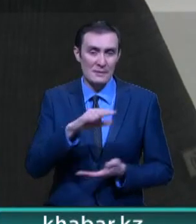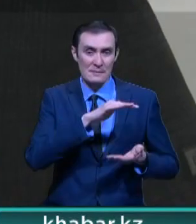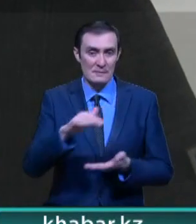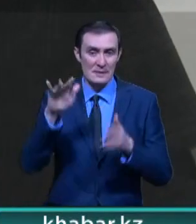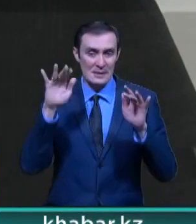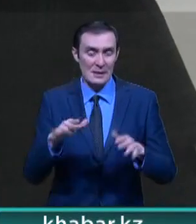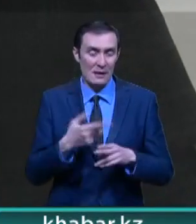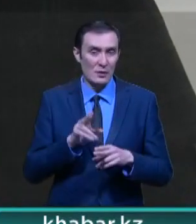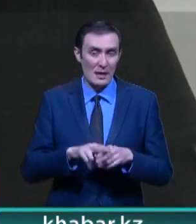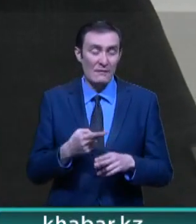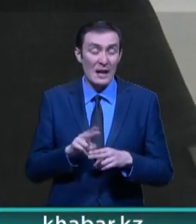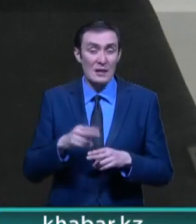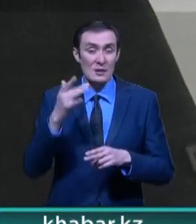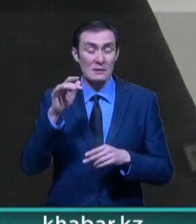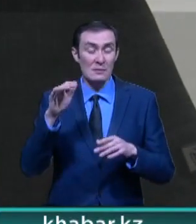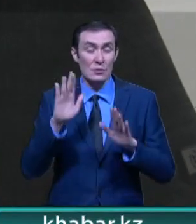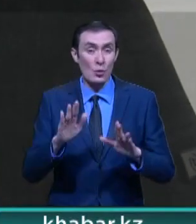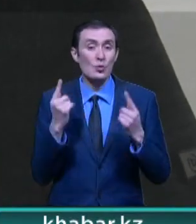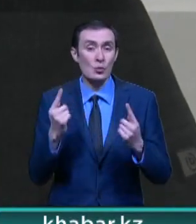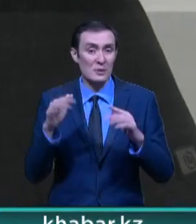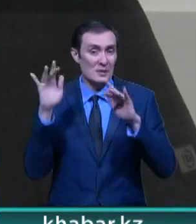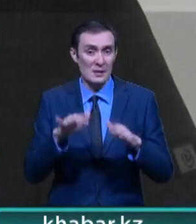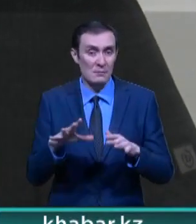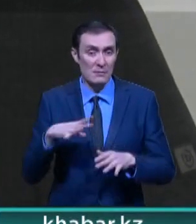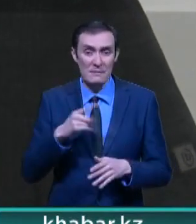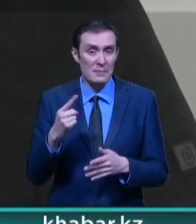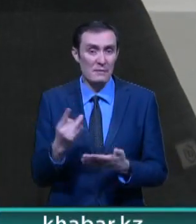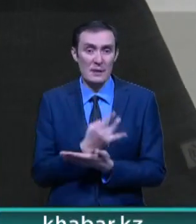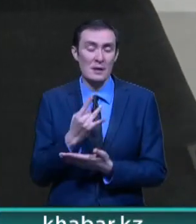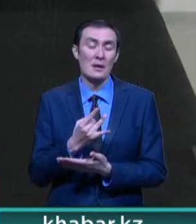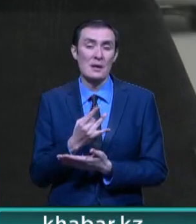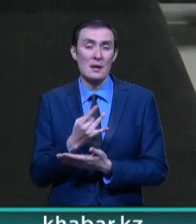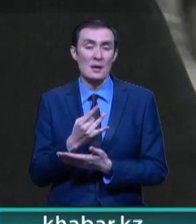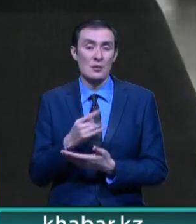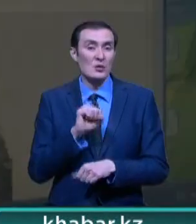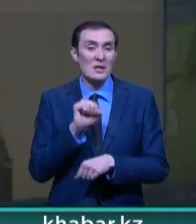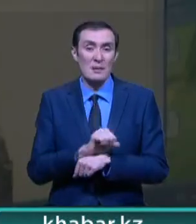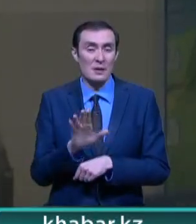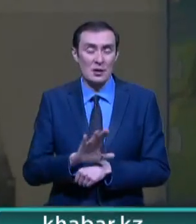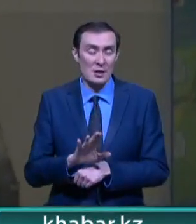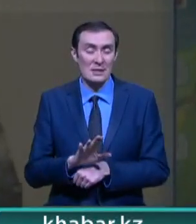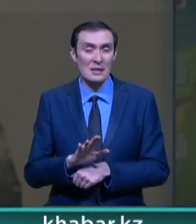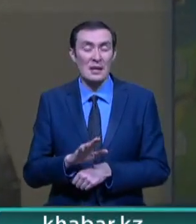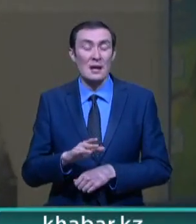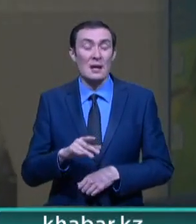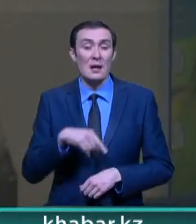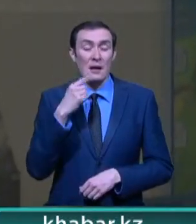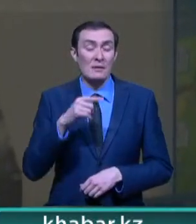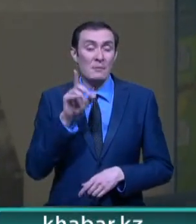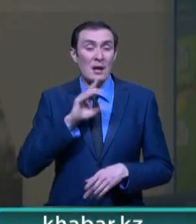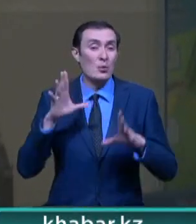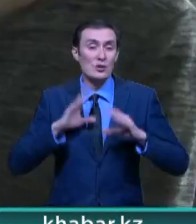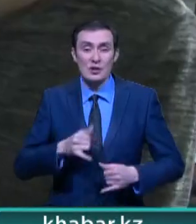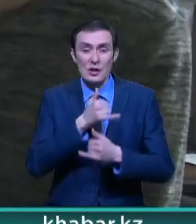нас? Это в эту зиму такой крупный снег, это впервые. Он не прекращается. Синоптики утешить горожан пока